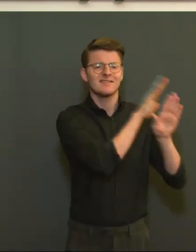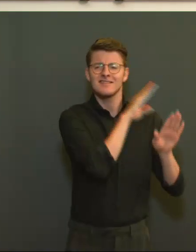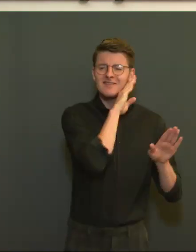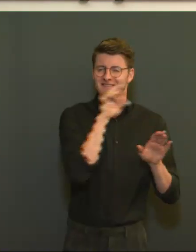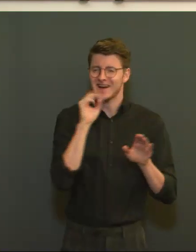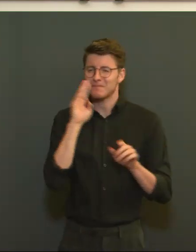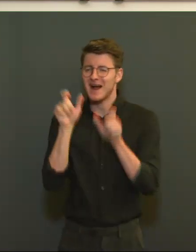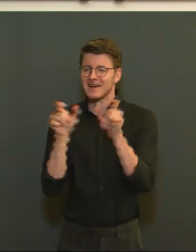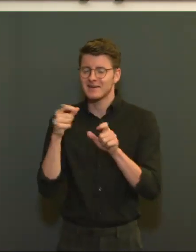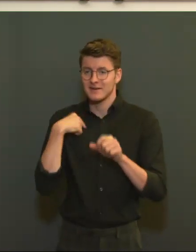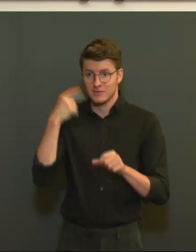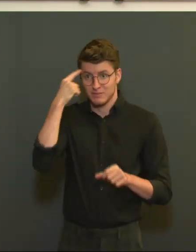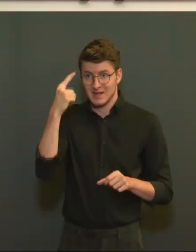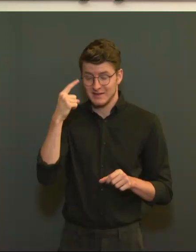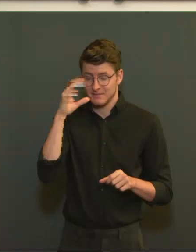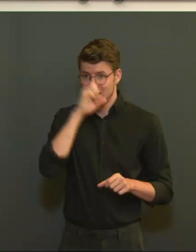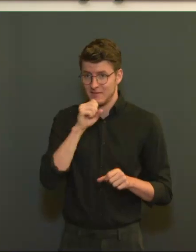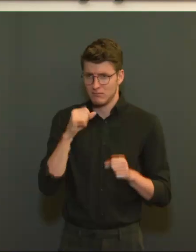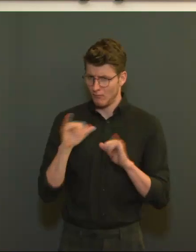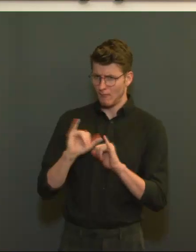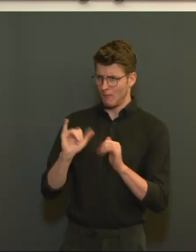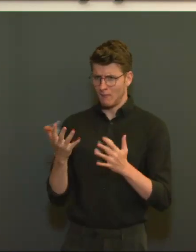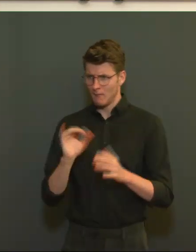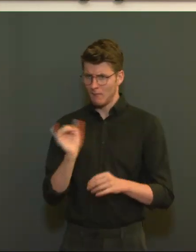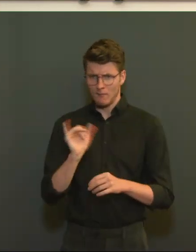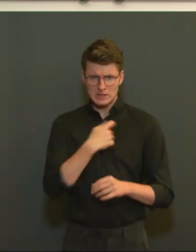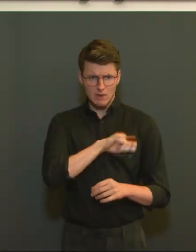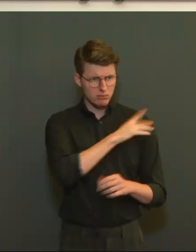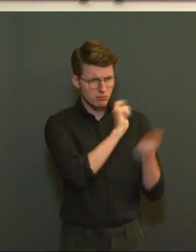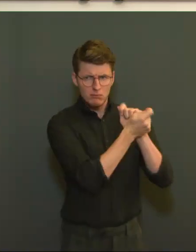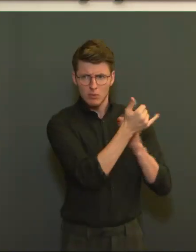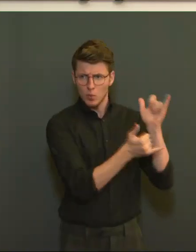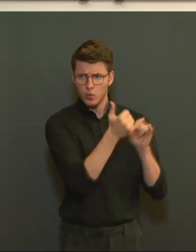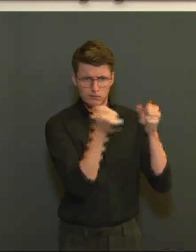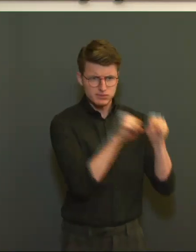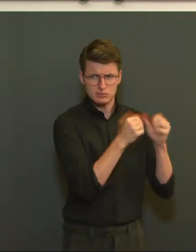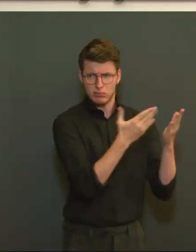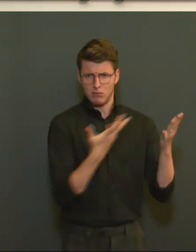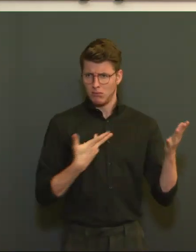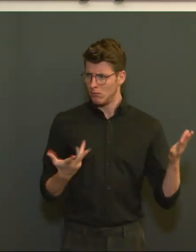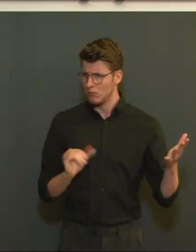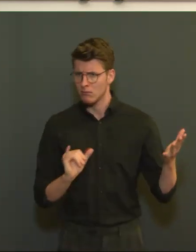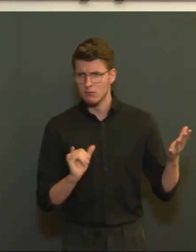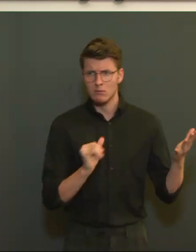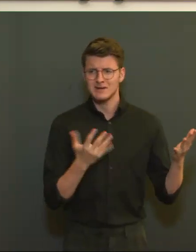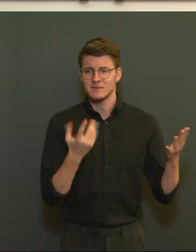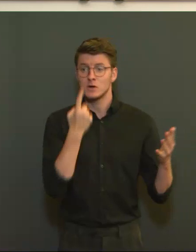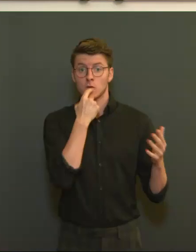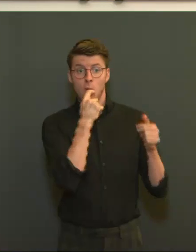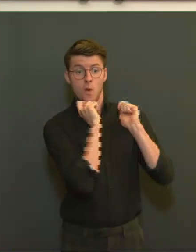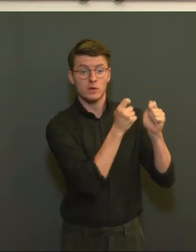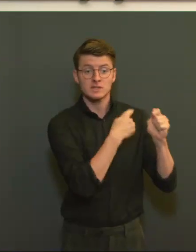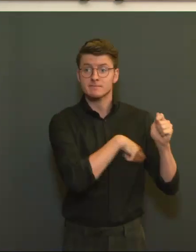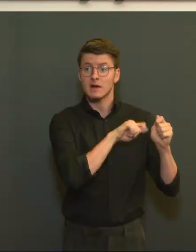mensen aankomt als een heel onaangename en harde beslissing. De beslissing om Spanje een rode kleur toe te kennen werd echter